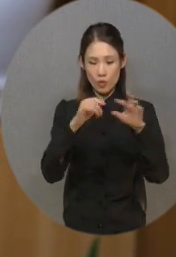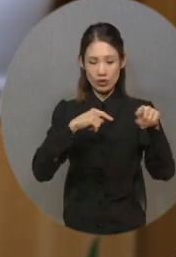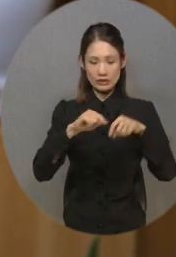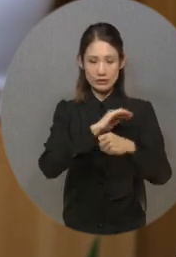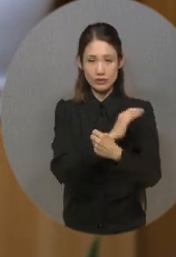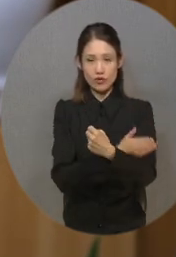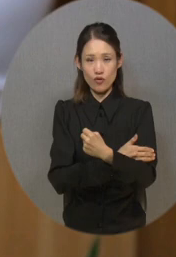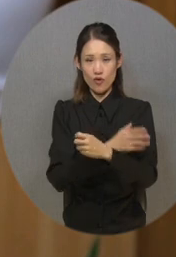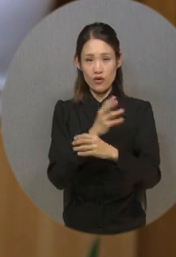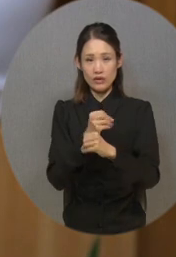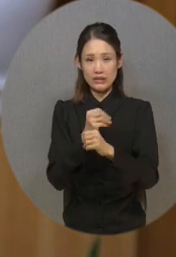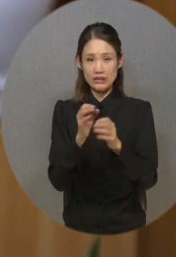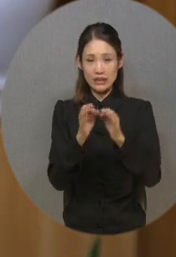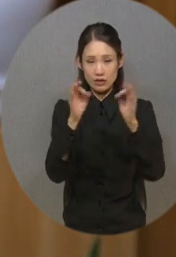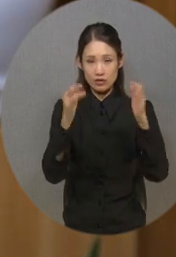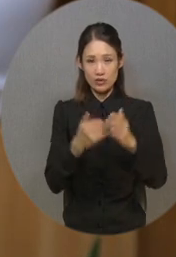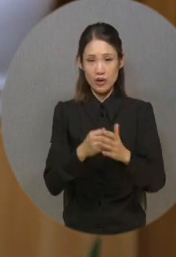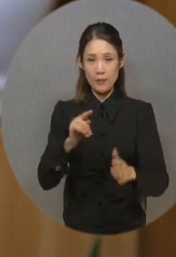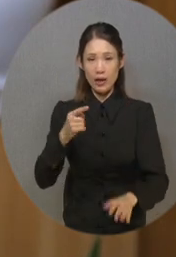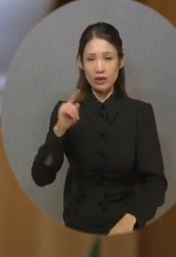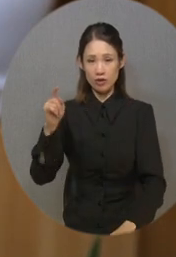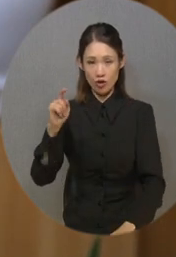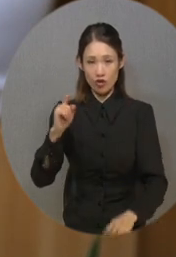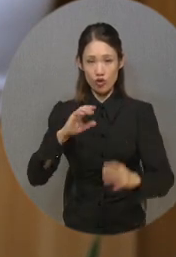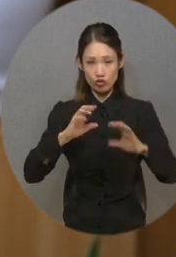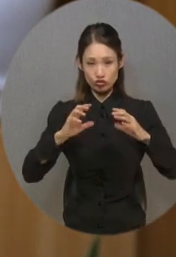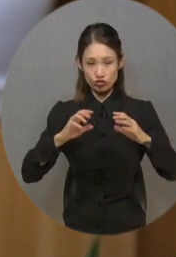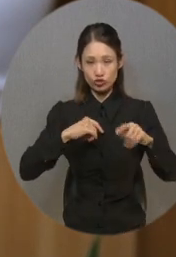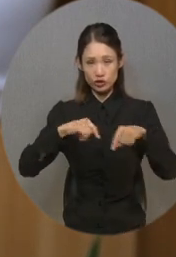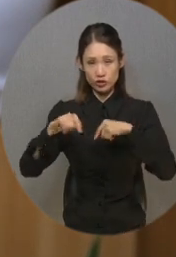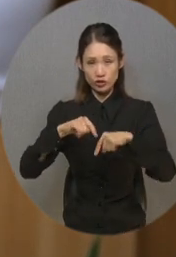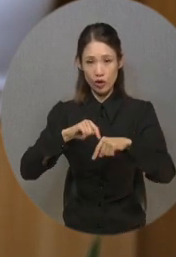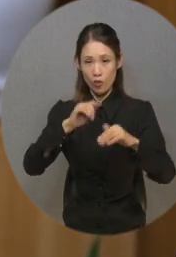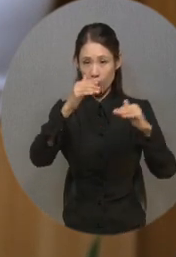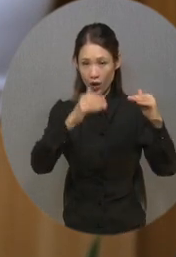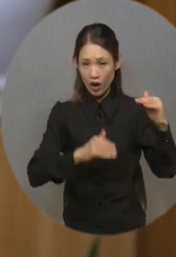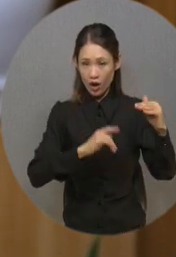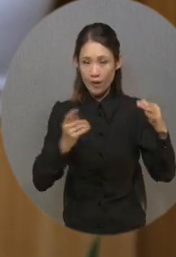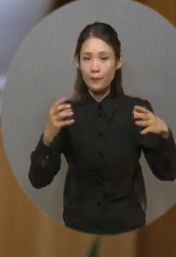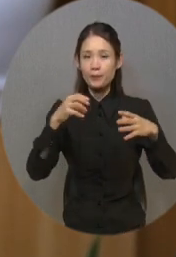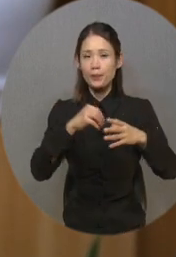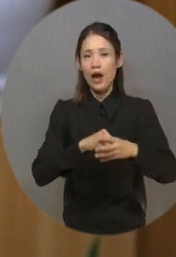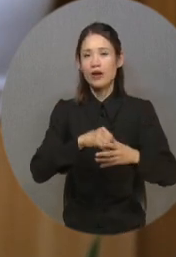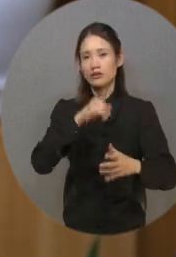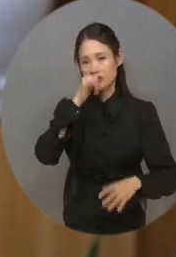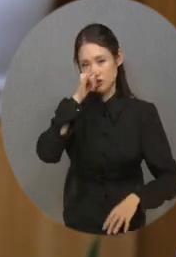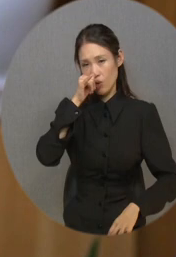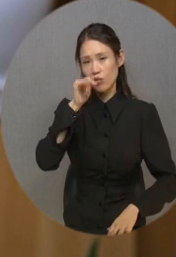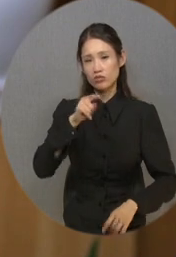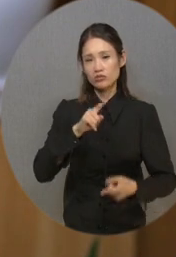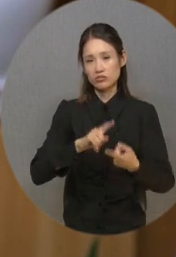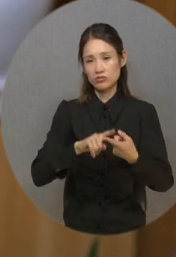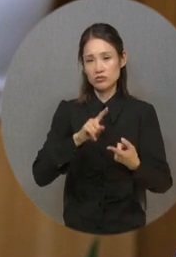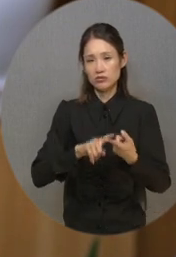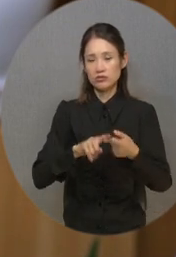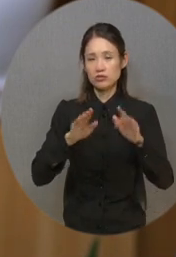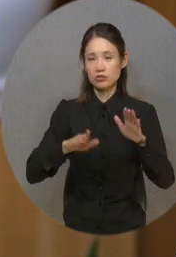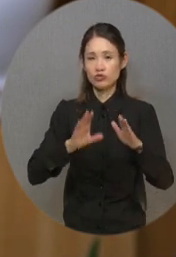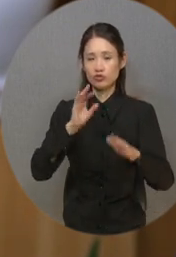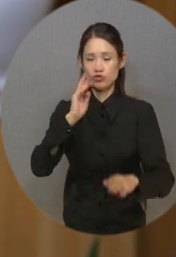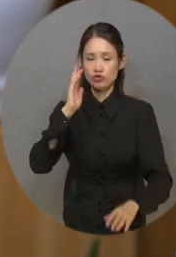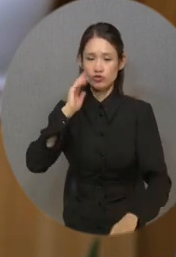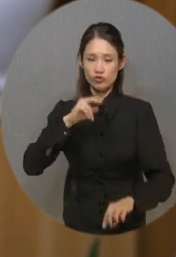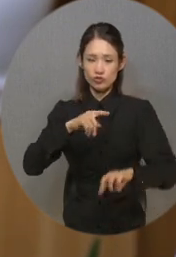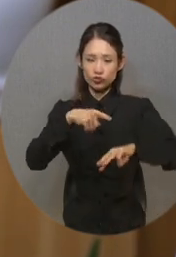국정과제 110개의 국정과제 안에 집어넣은 케이스가 이번이 처음입니다. 그래서 그 정도로 지금 현재 윤석열